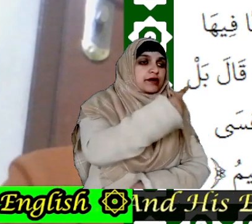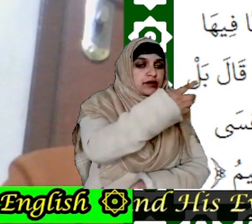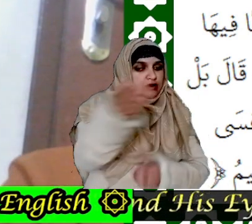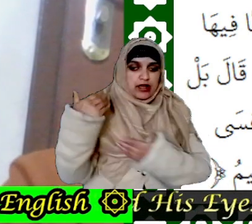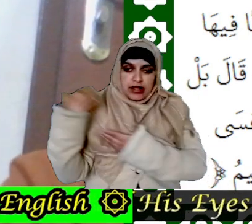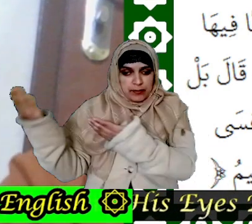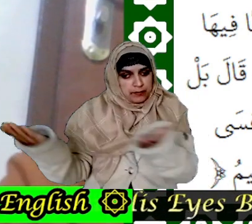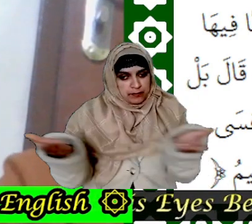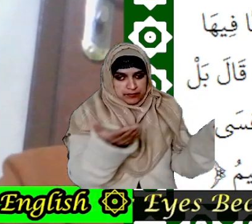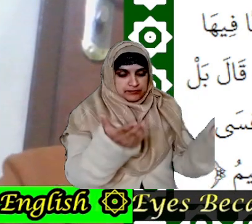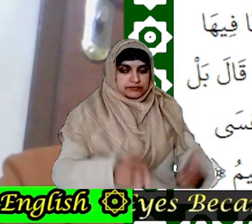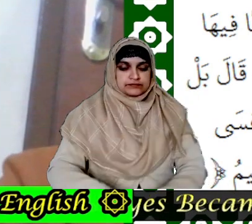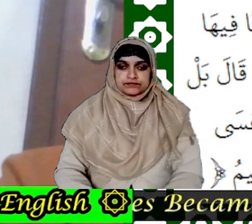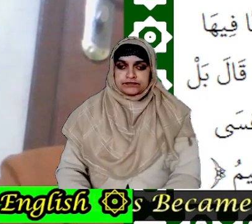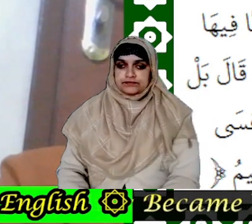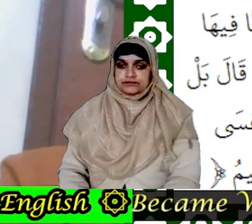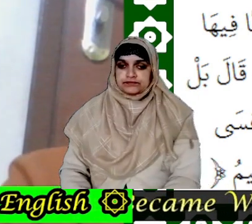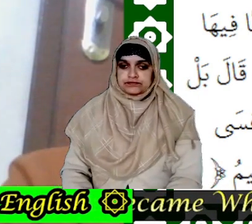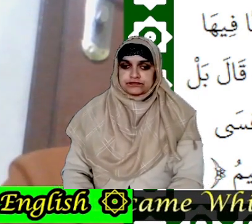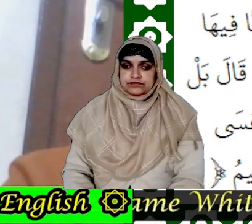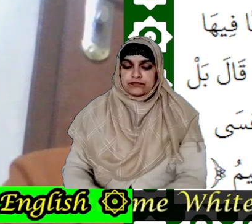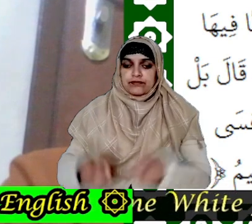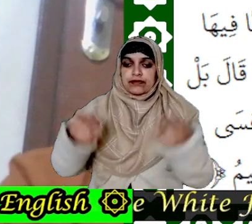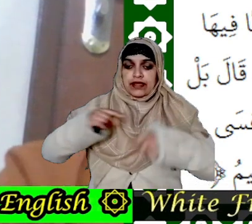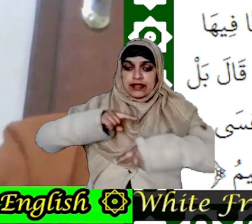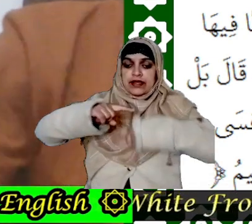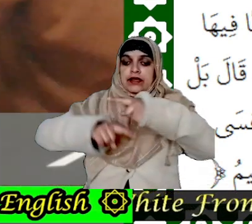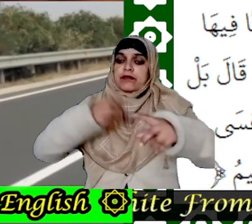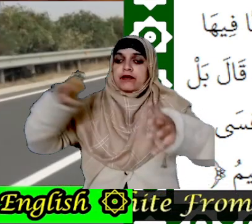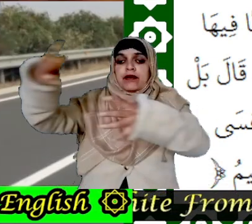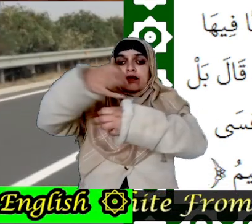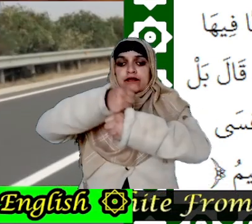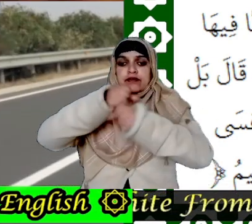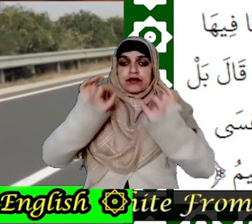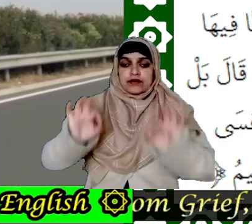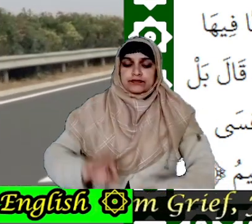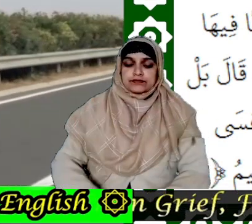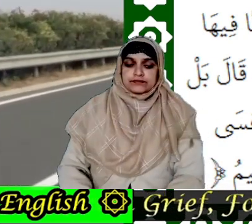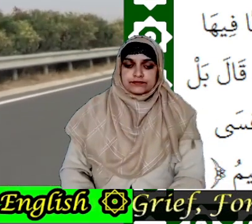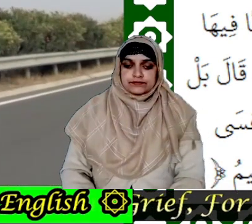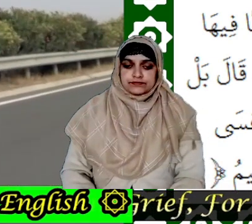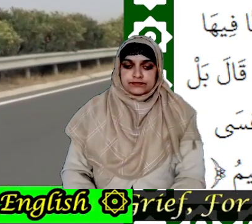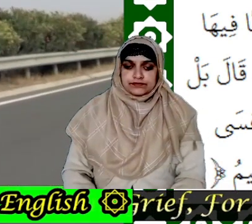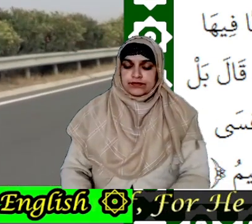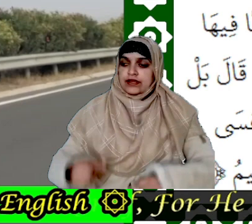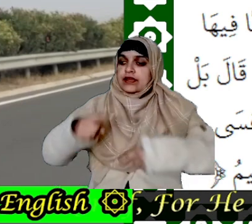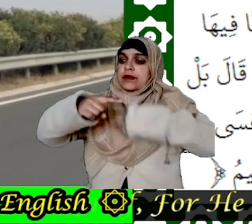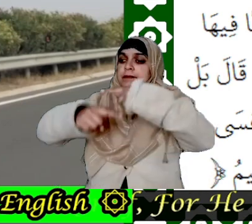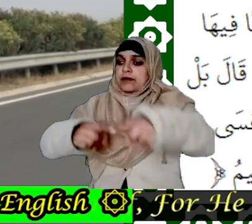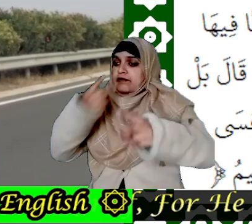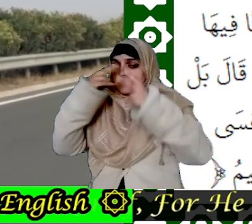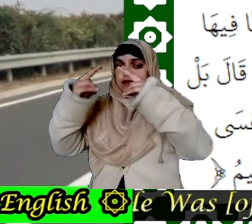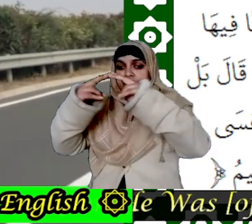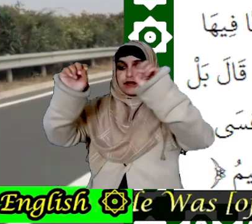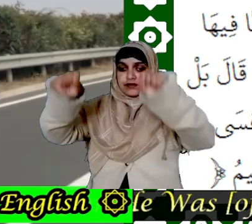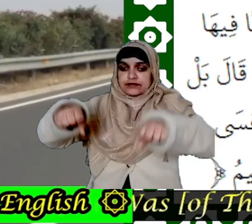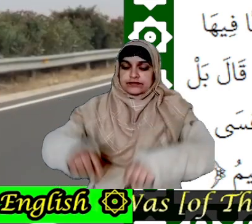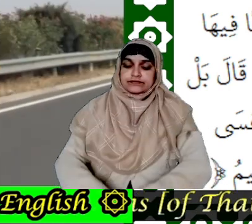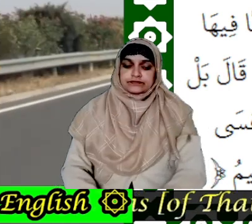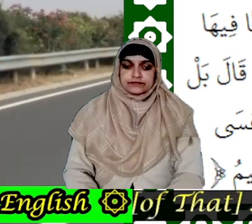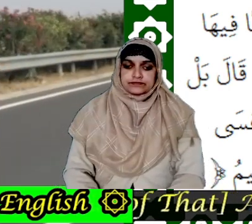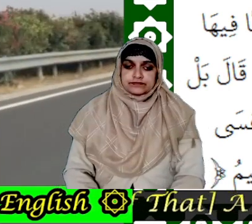جروحنا. والعير نقاد اللي غافت التي أقبلنا فيها توجنين